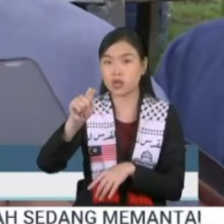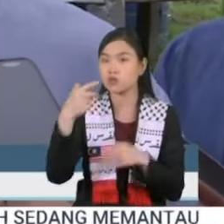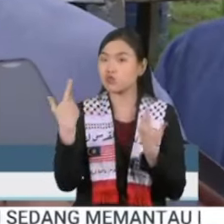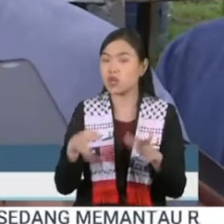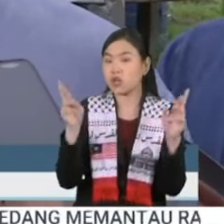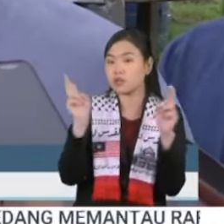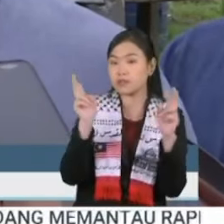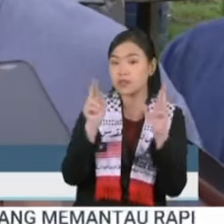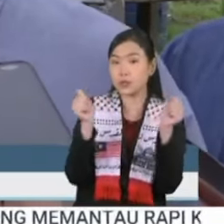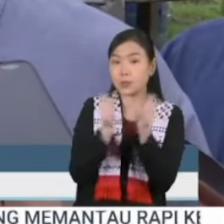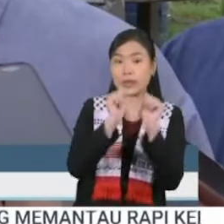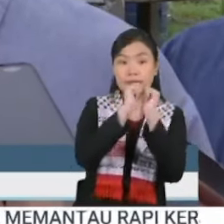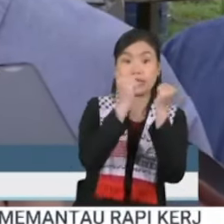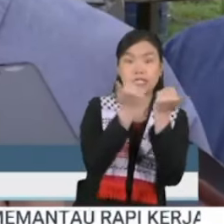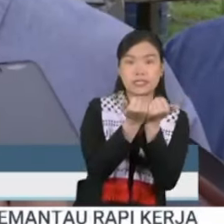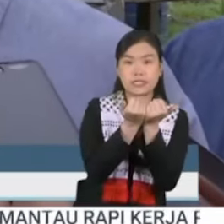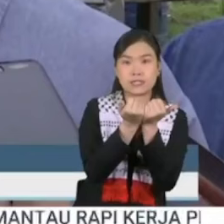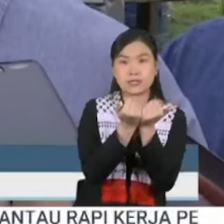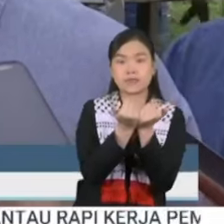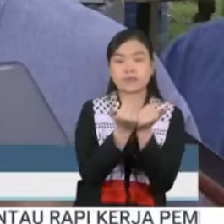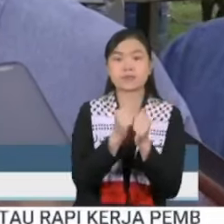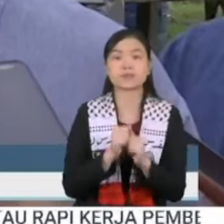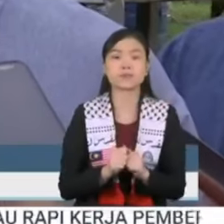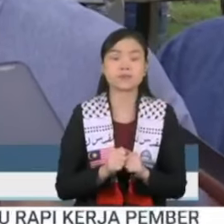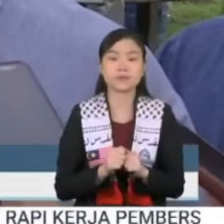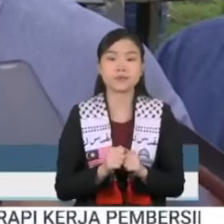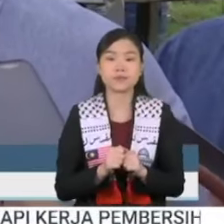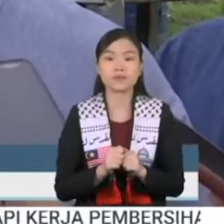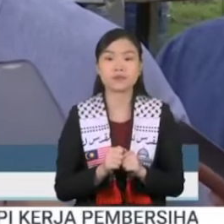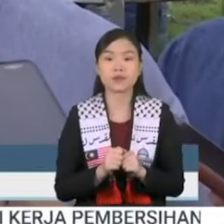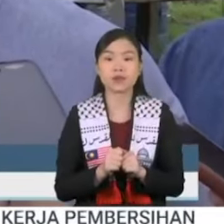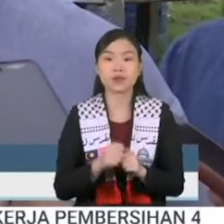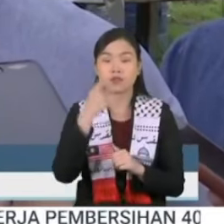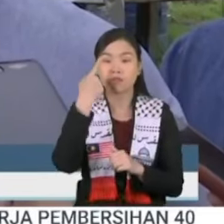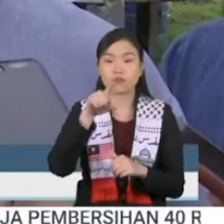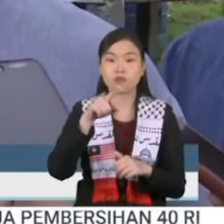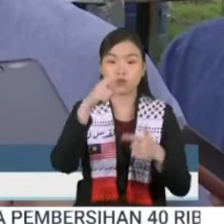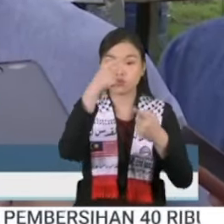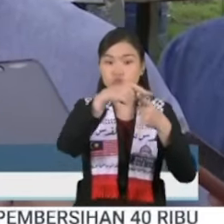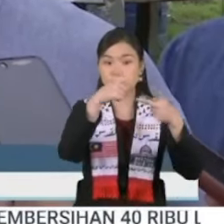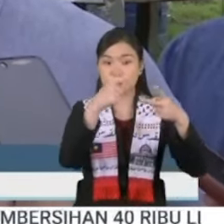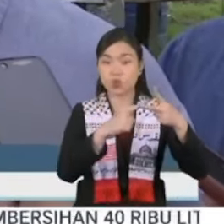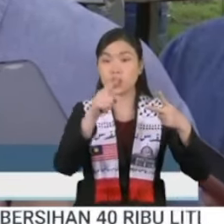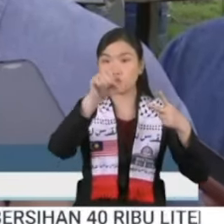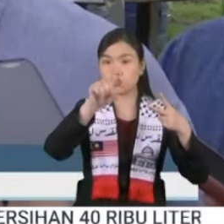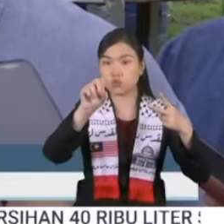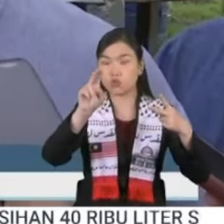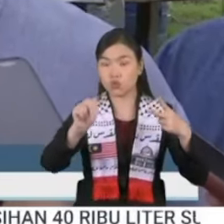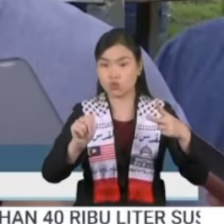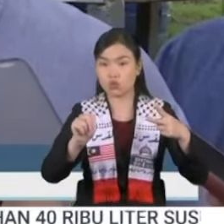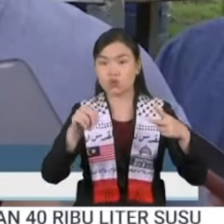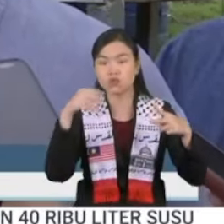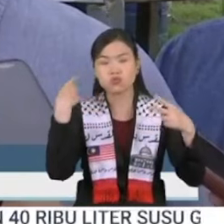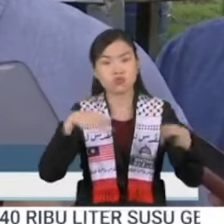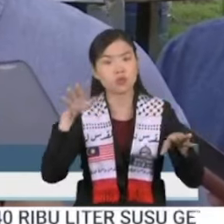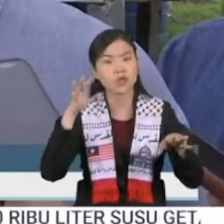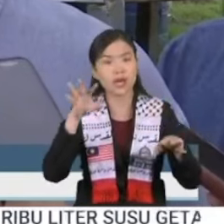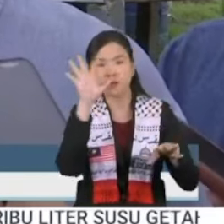daerah selaku pengurusi bencana alam. Dan untuk Jun Suasa dan Mangkalalak, kita telah mengenal pasti PPS